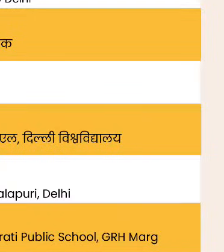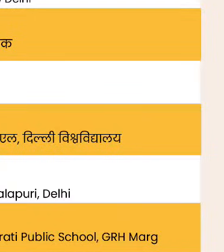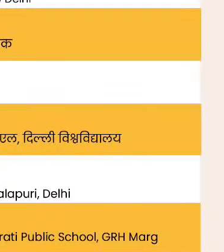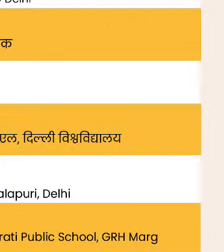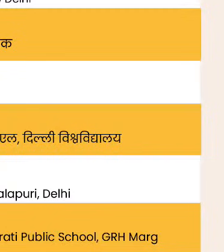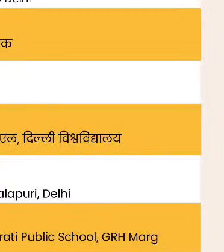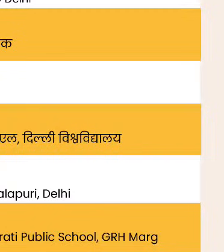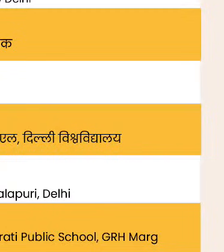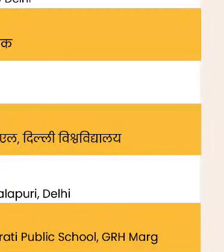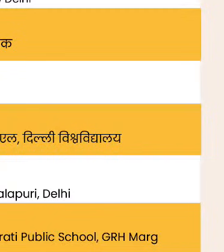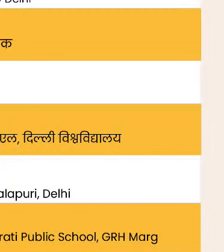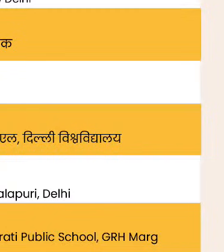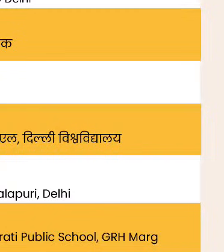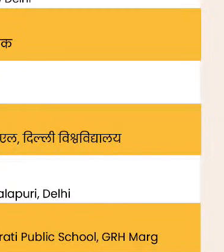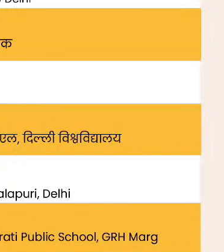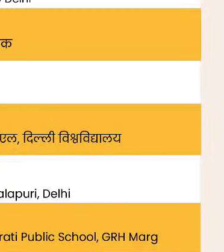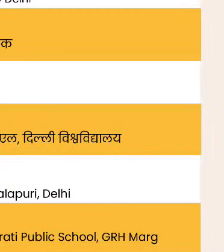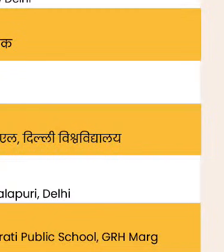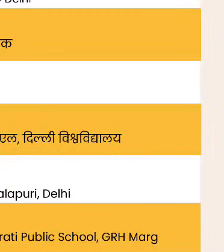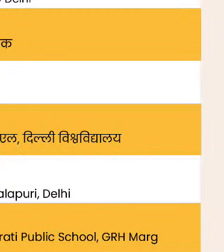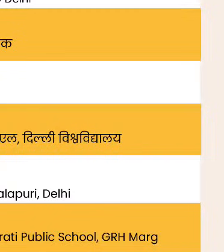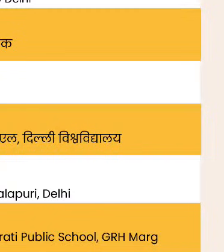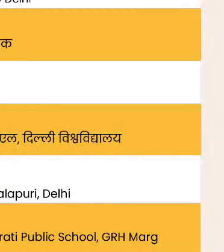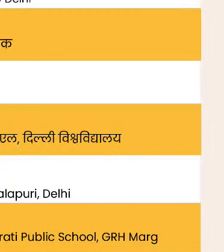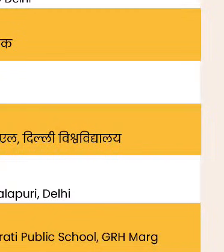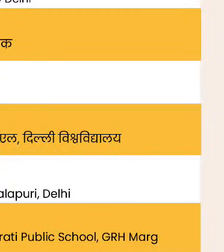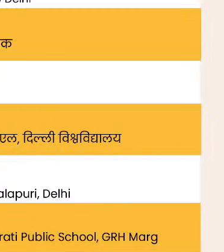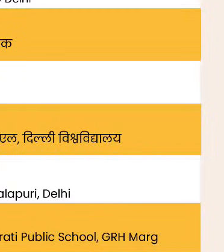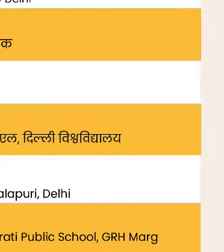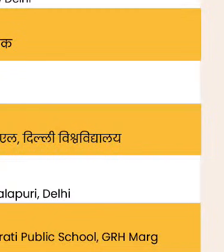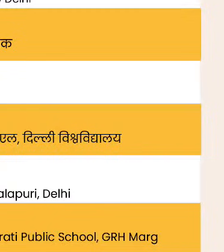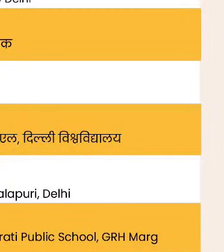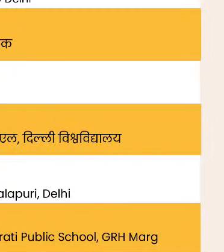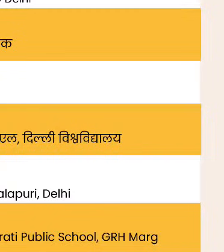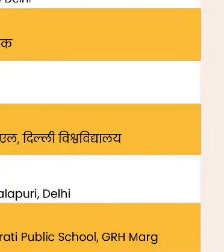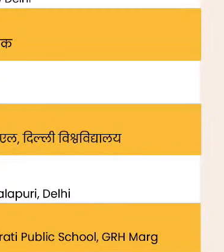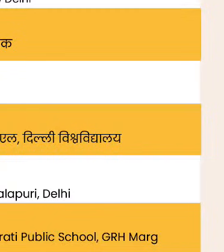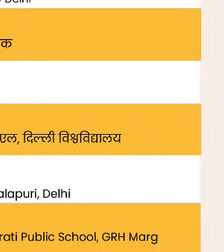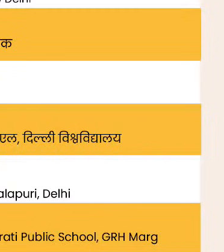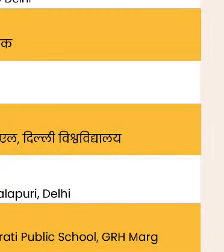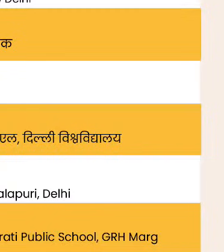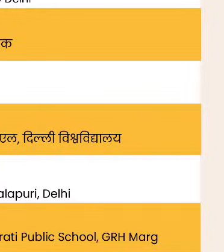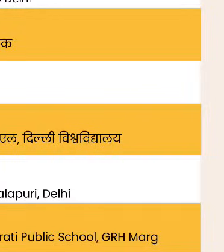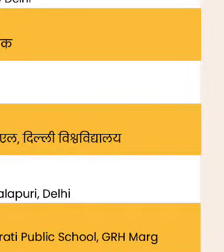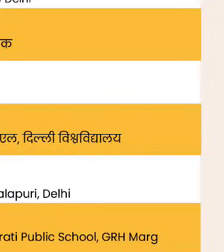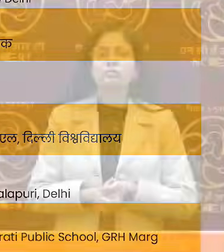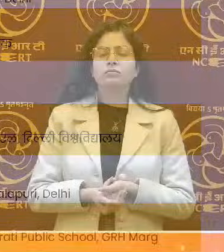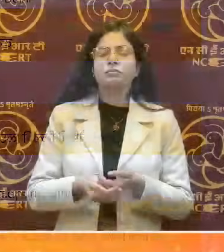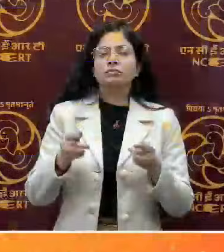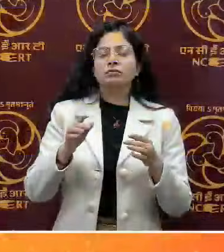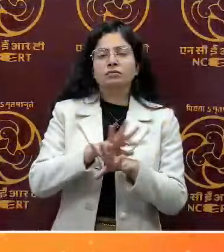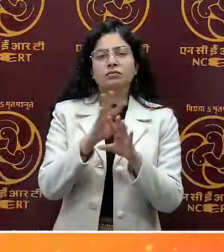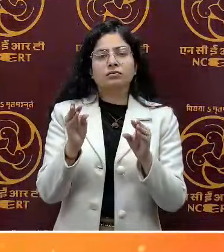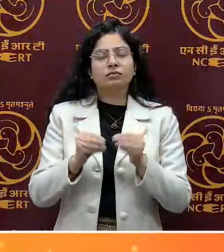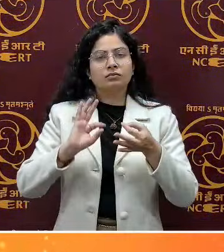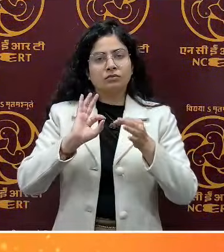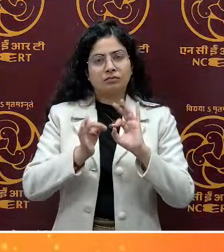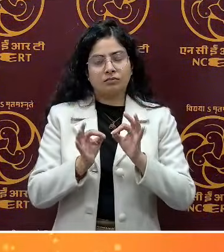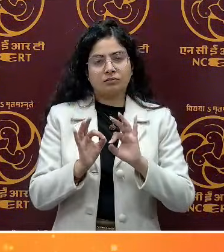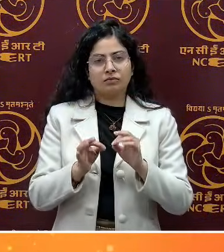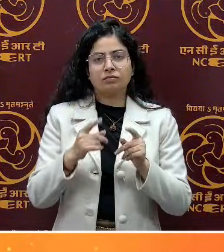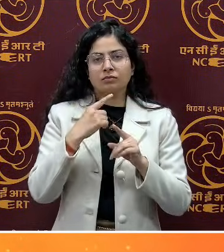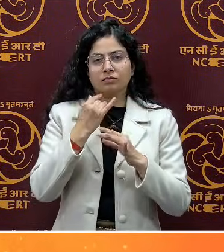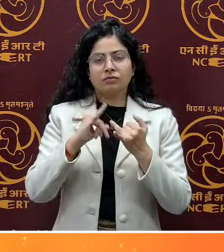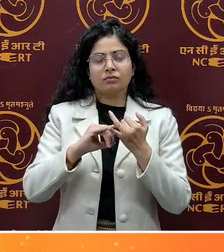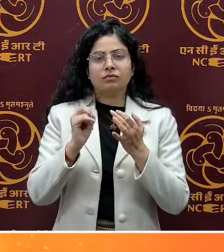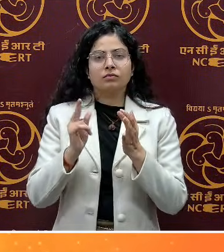रणनीतियाँ. 5 बजे का सहयोग सत्र आपके लिए बेहतरीन जानकारी लेकर आएगा. हमारे साथ इस पूरे सत्र को इंटरप्रेट करने के लिए